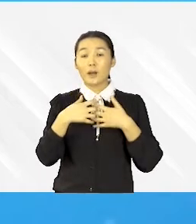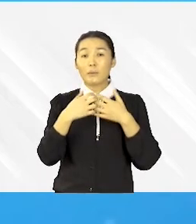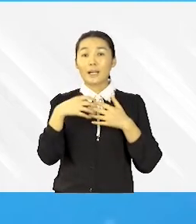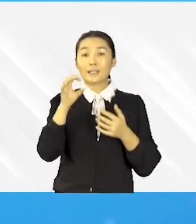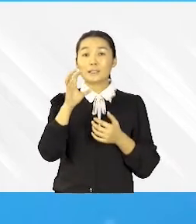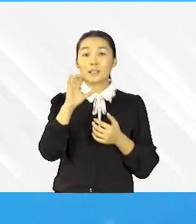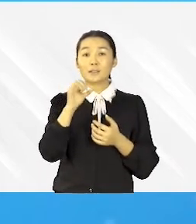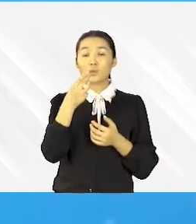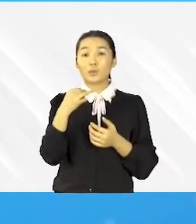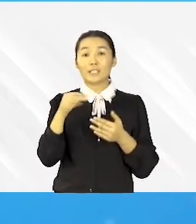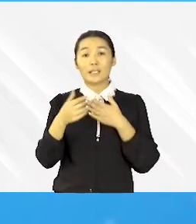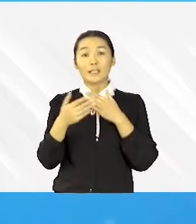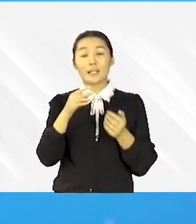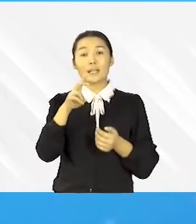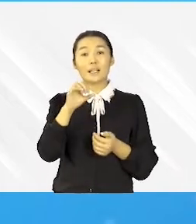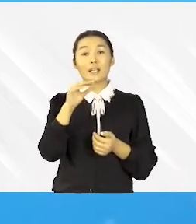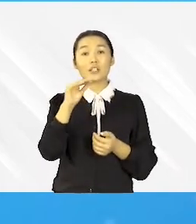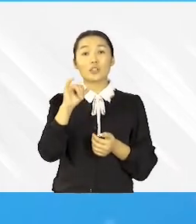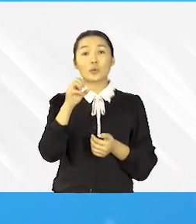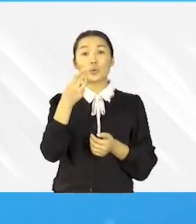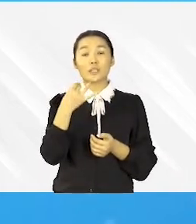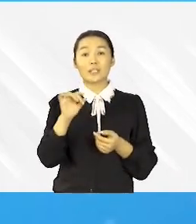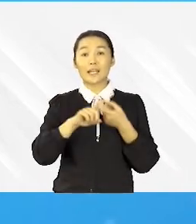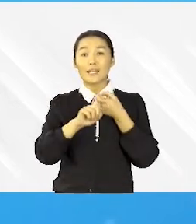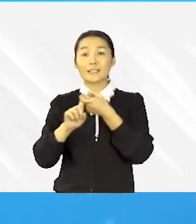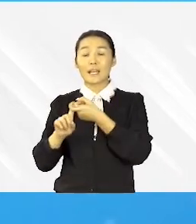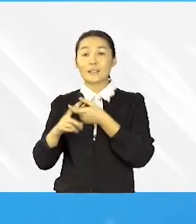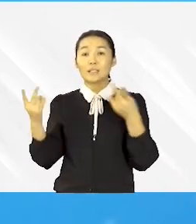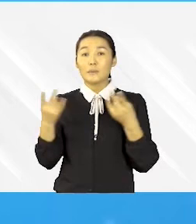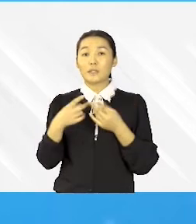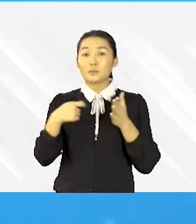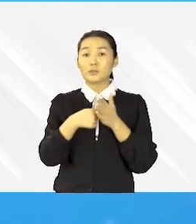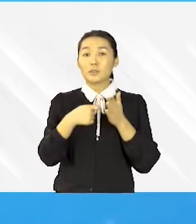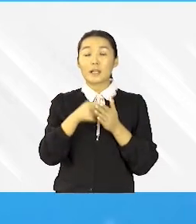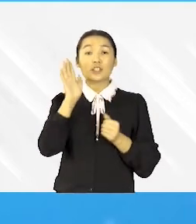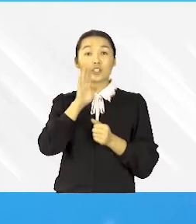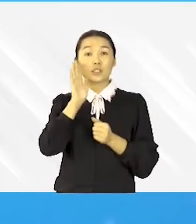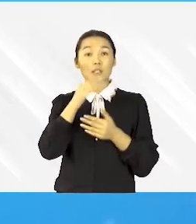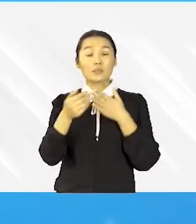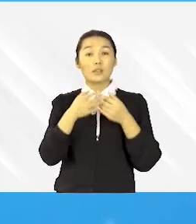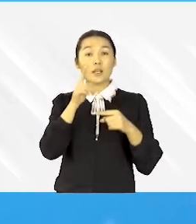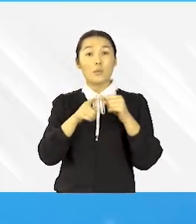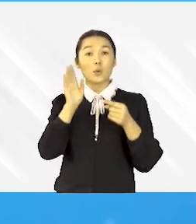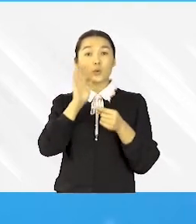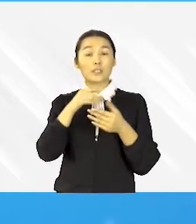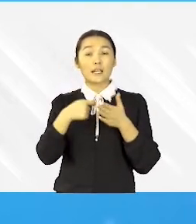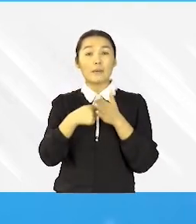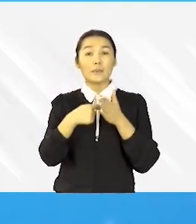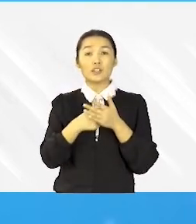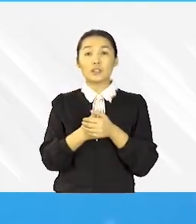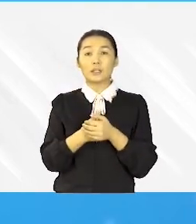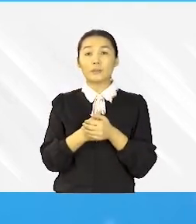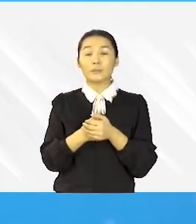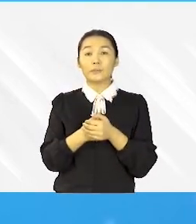или лежущий – связан с необходимостью питаться жидкой или полужидкой пищей. Ротовые органы